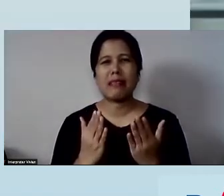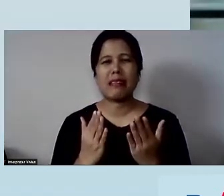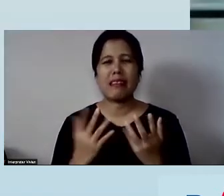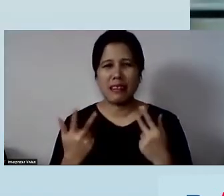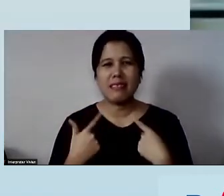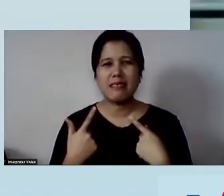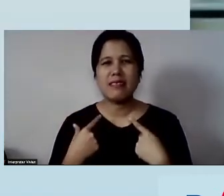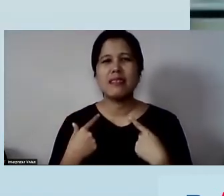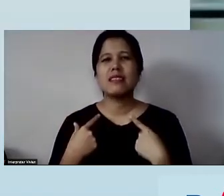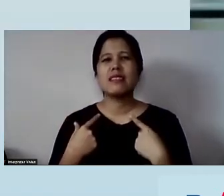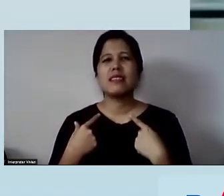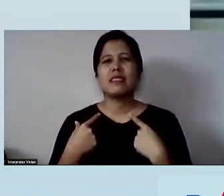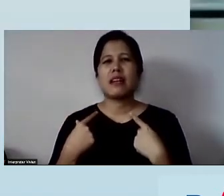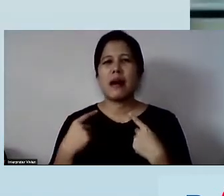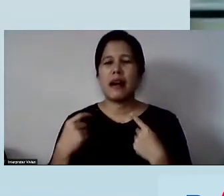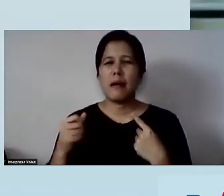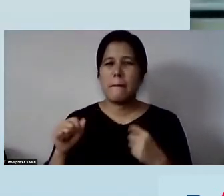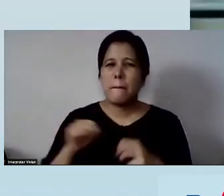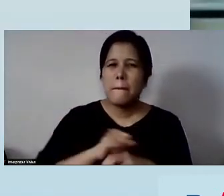Ang massive